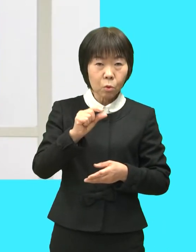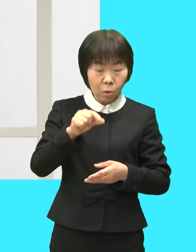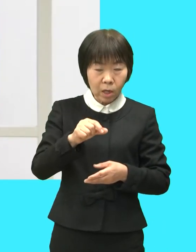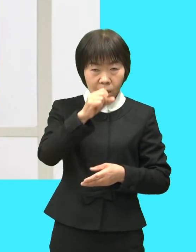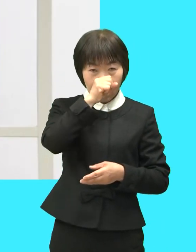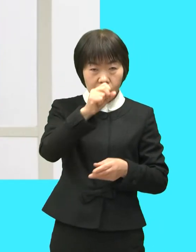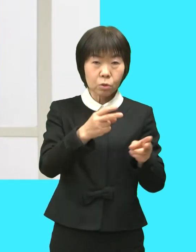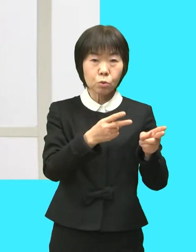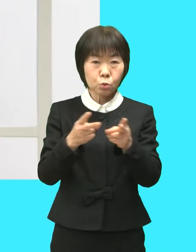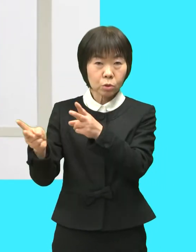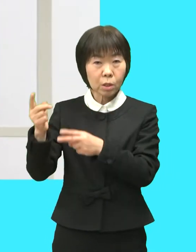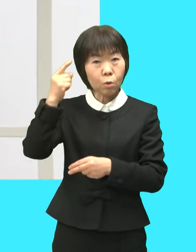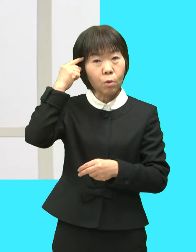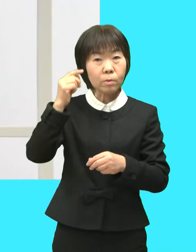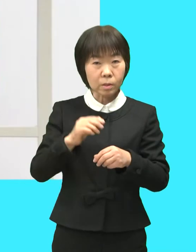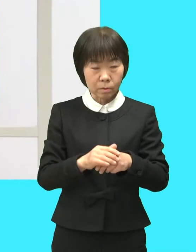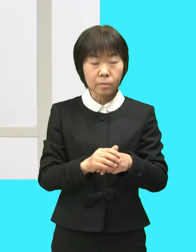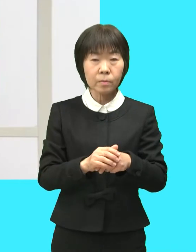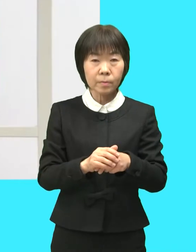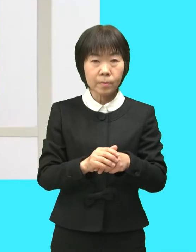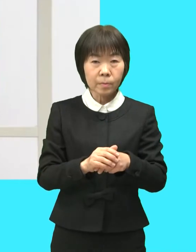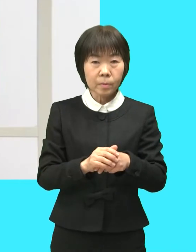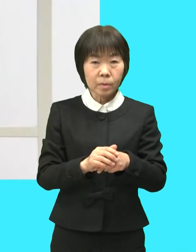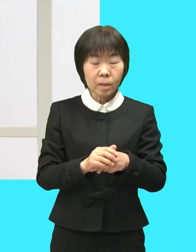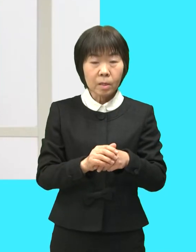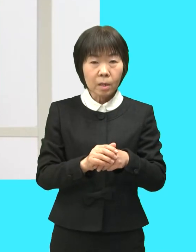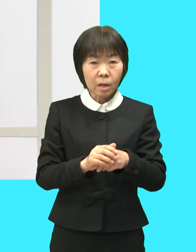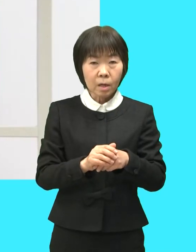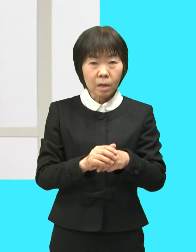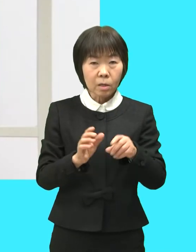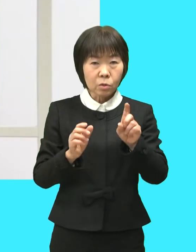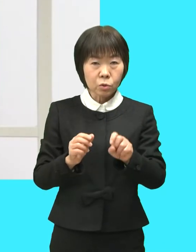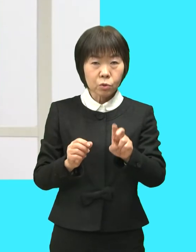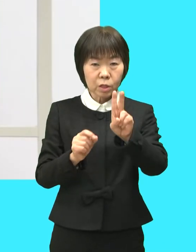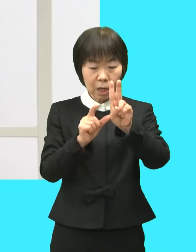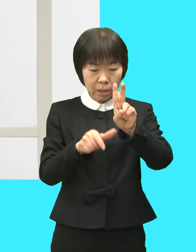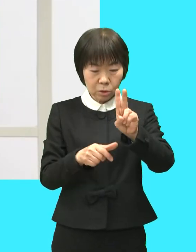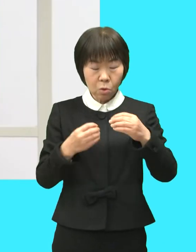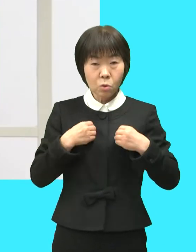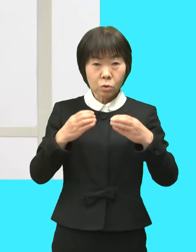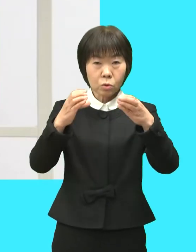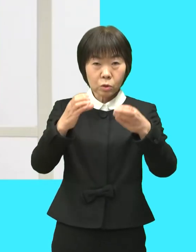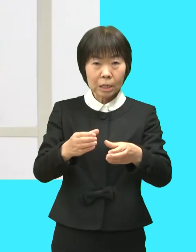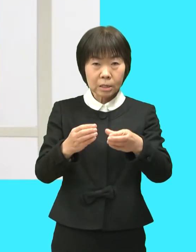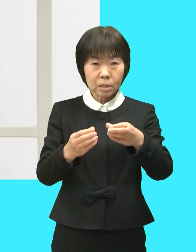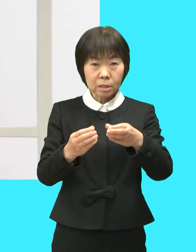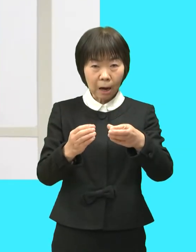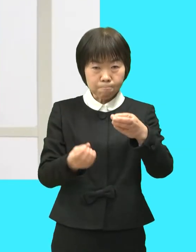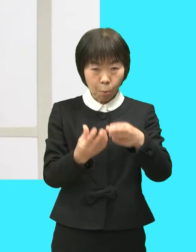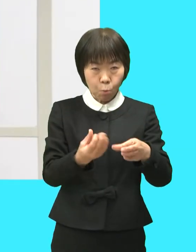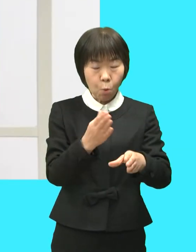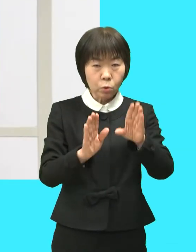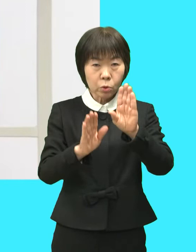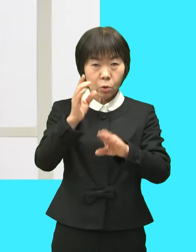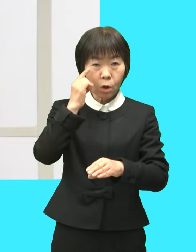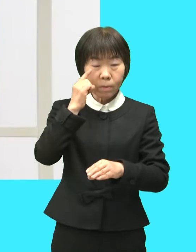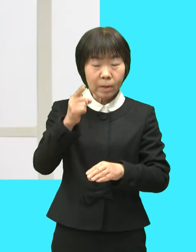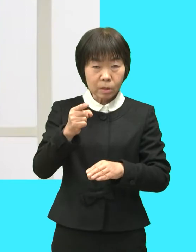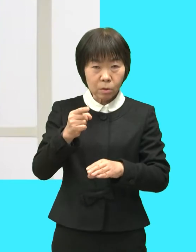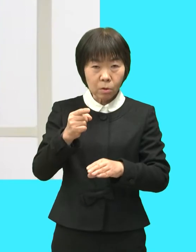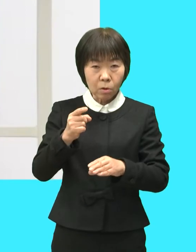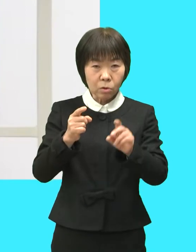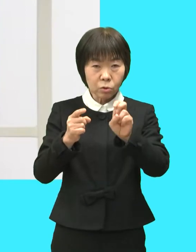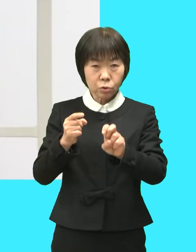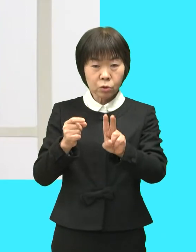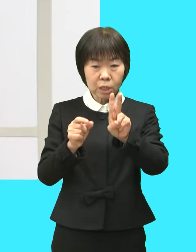いニュースかと思います。ただやはり先月のクラスターの状況を見ますと、先月は9件であり